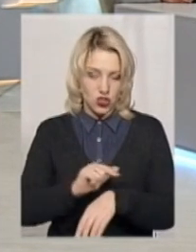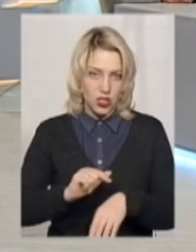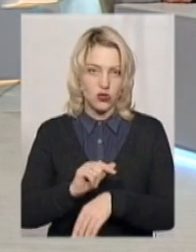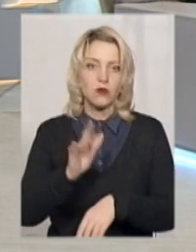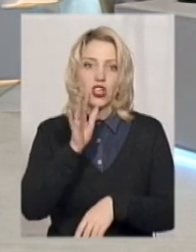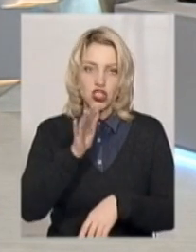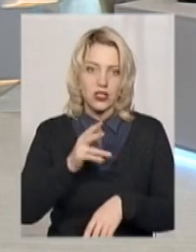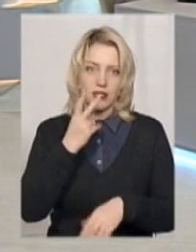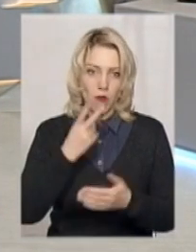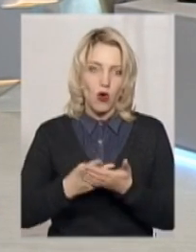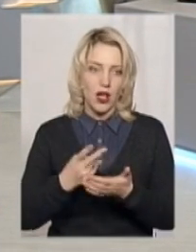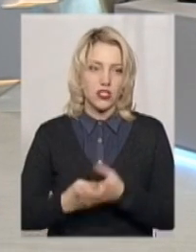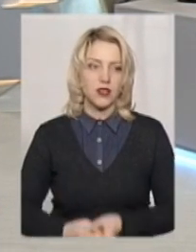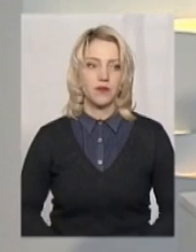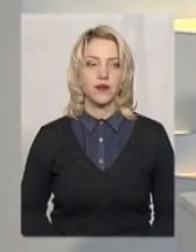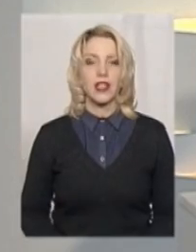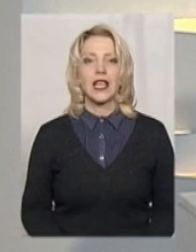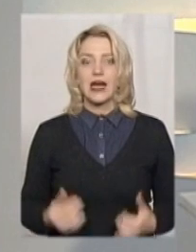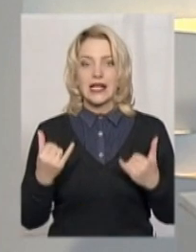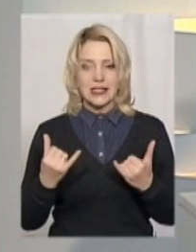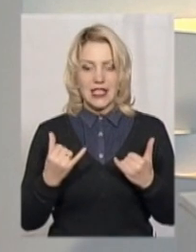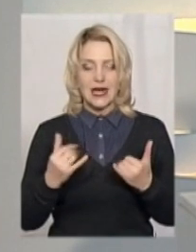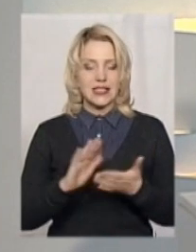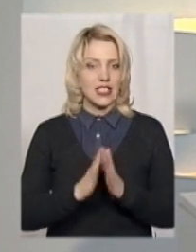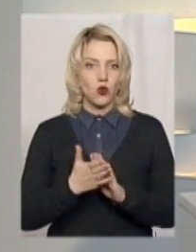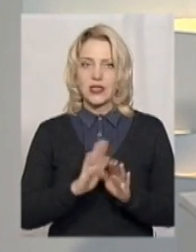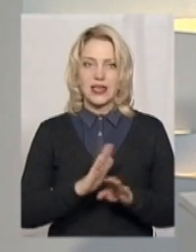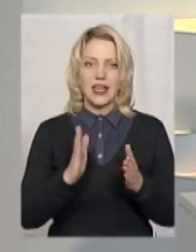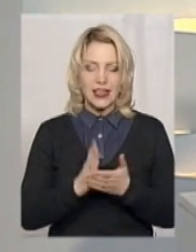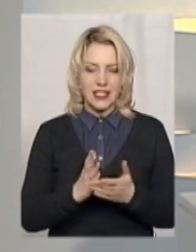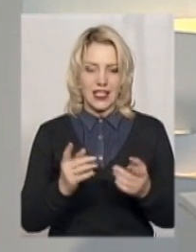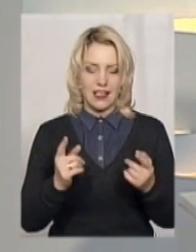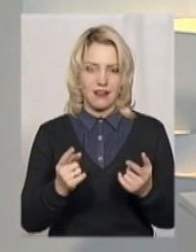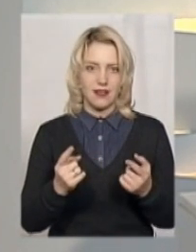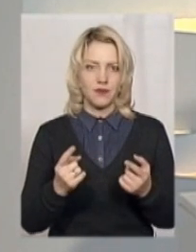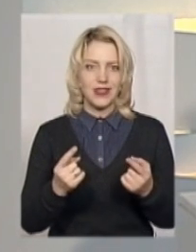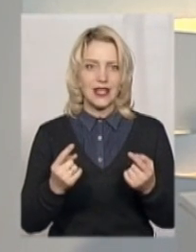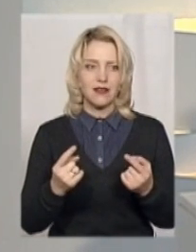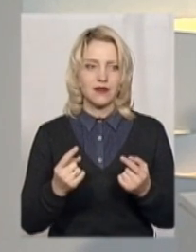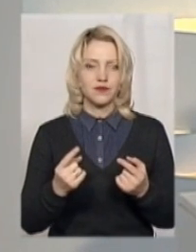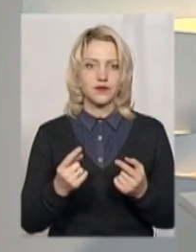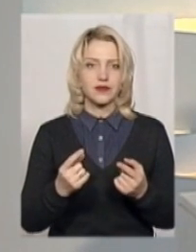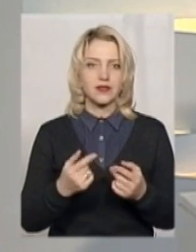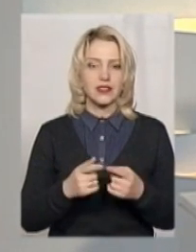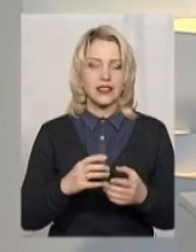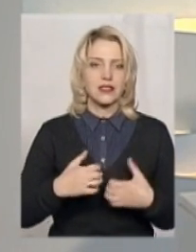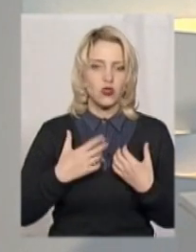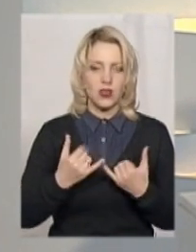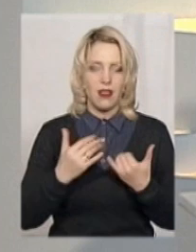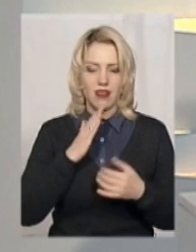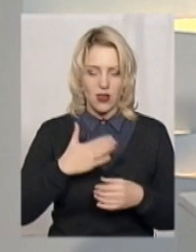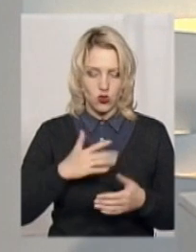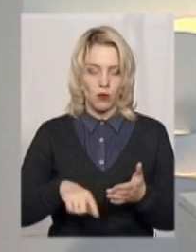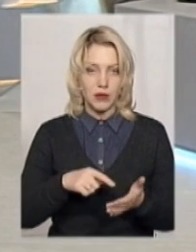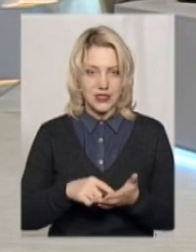покаже. Але от зараз ситуація не є критичною для нашого міста. Ваші колеги